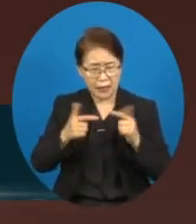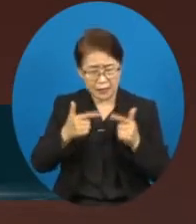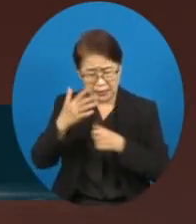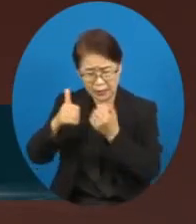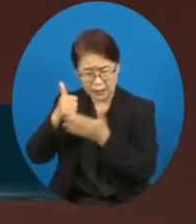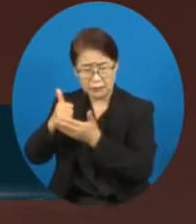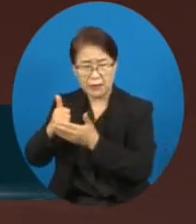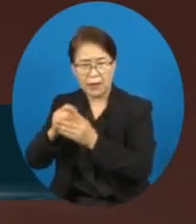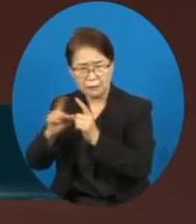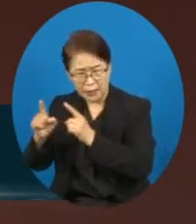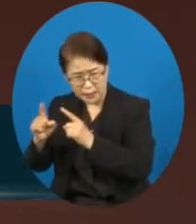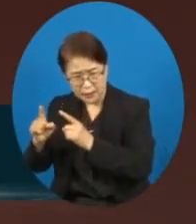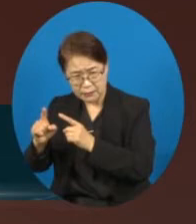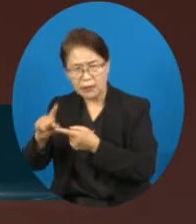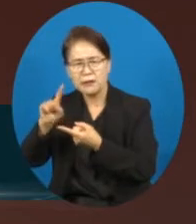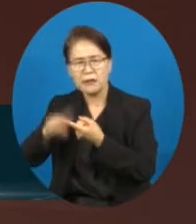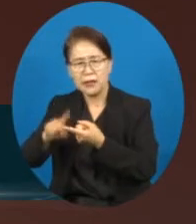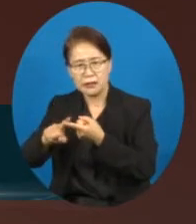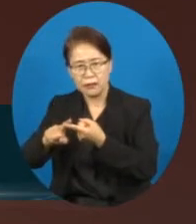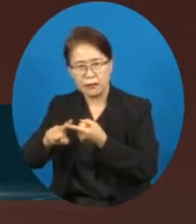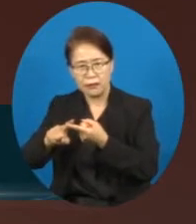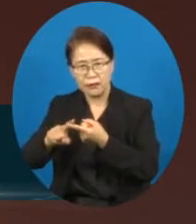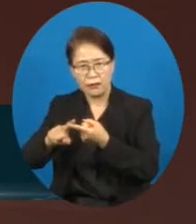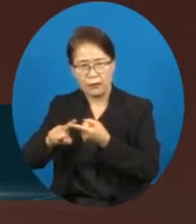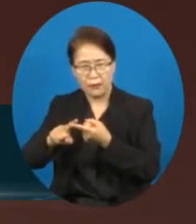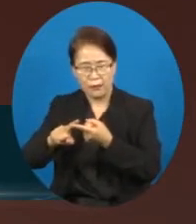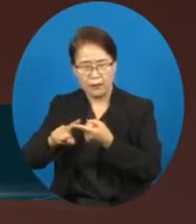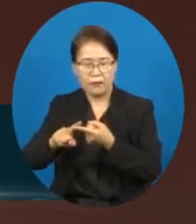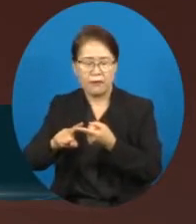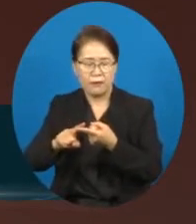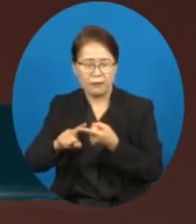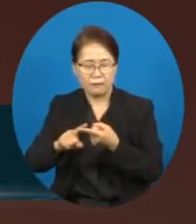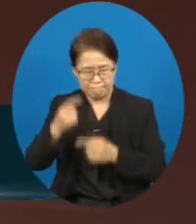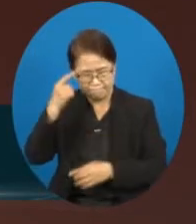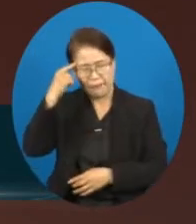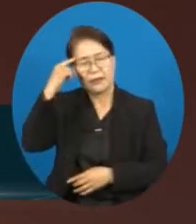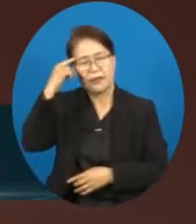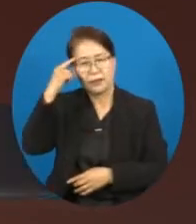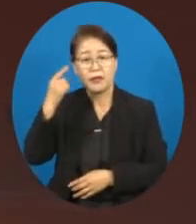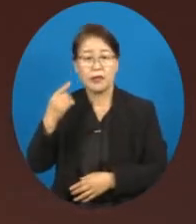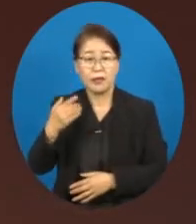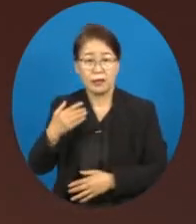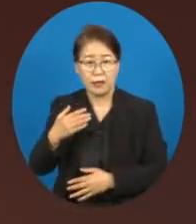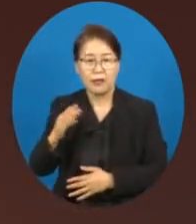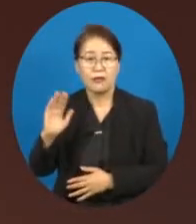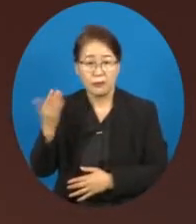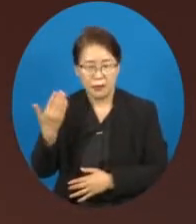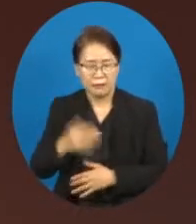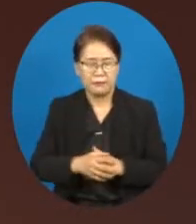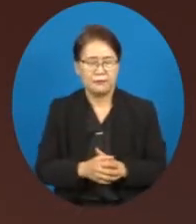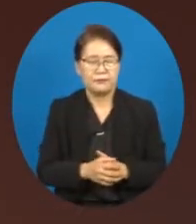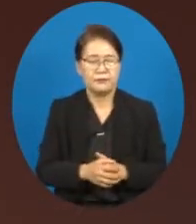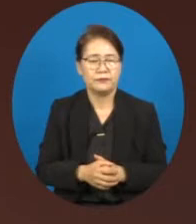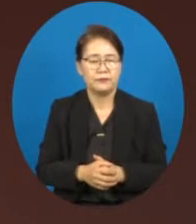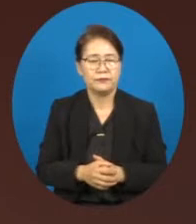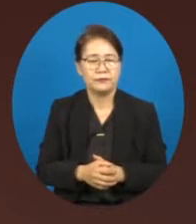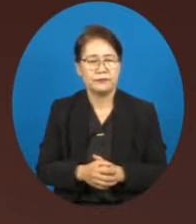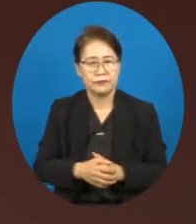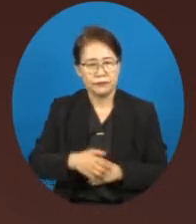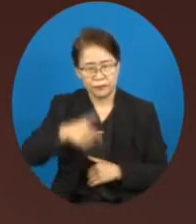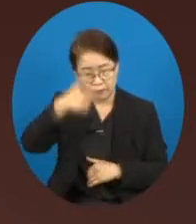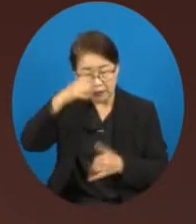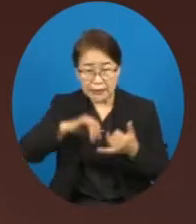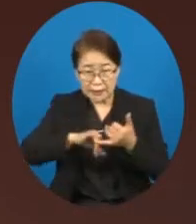하나님의 말씀이었다라고 하는 것을 네가 알게 되리라고 하는 것입니다. 그렇습니다. 여러분, 구약 성경을